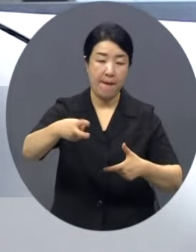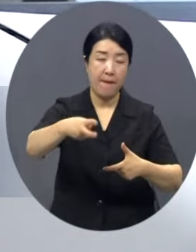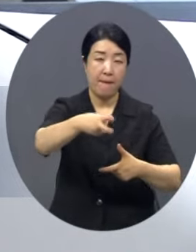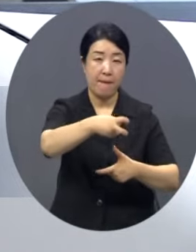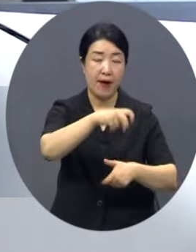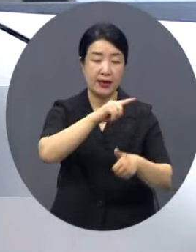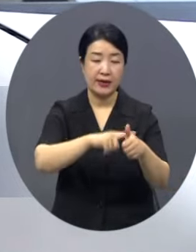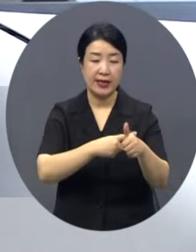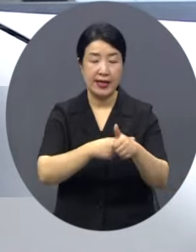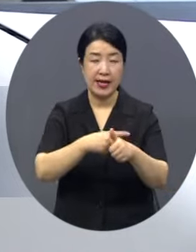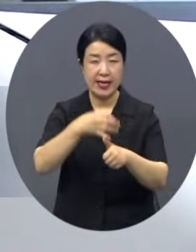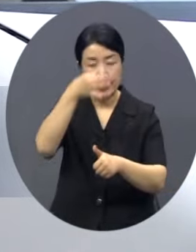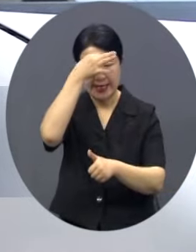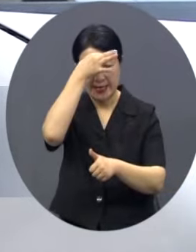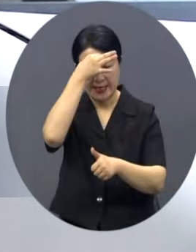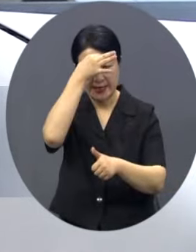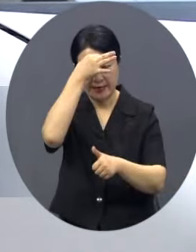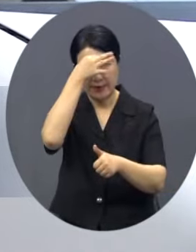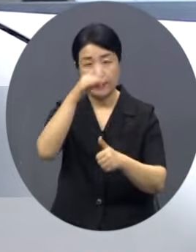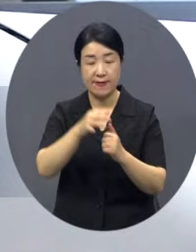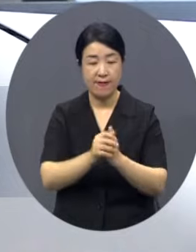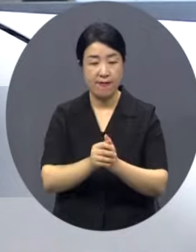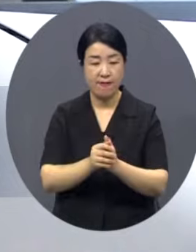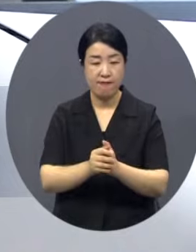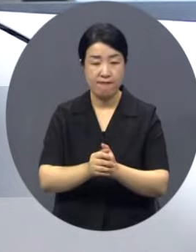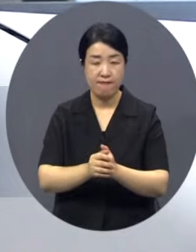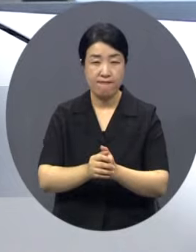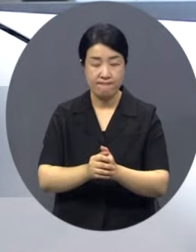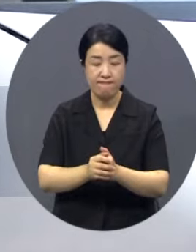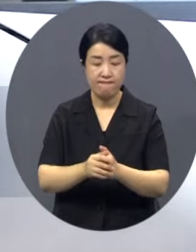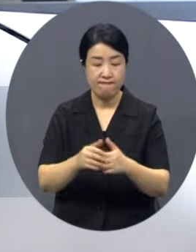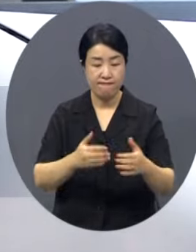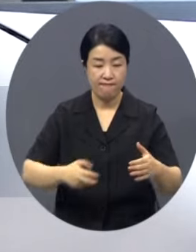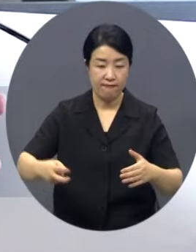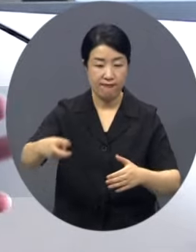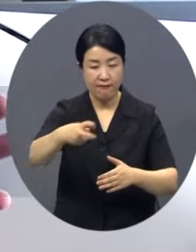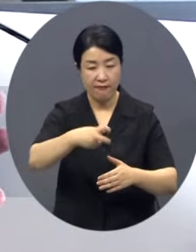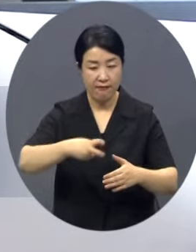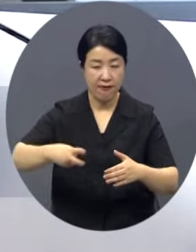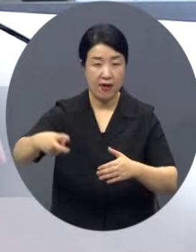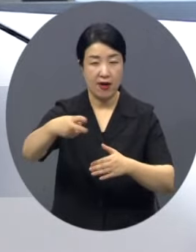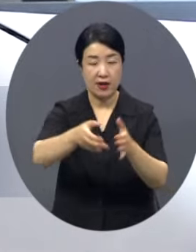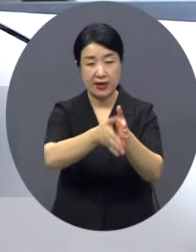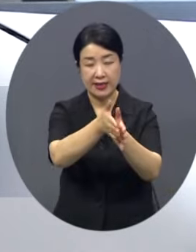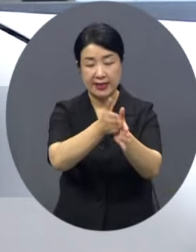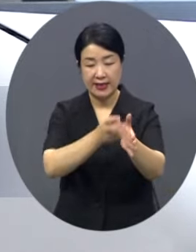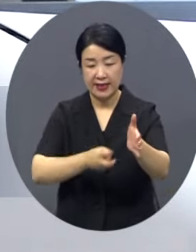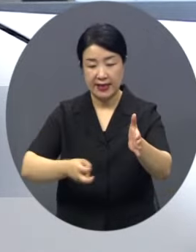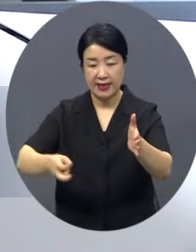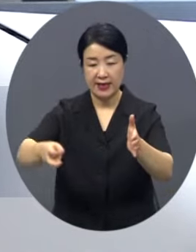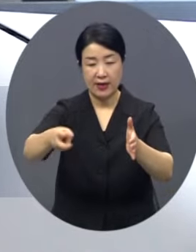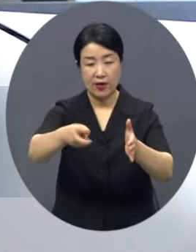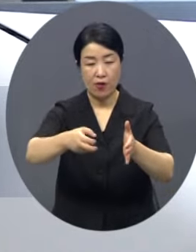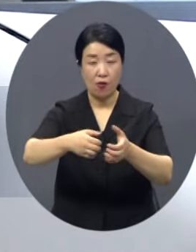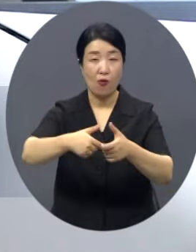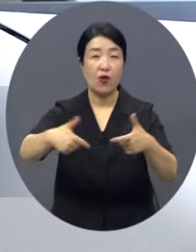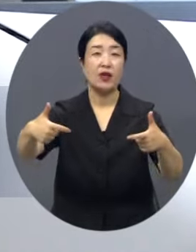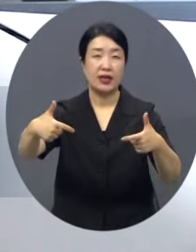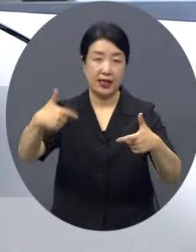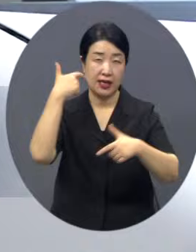자율주행 기술을 하나의 소프트웨어로 어쨌든 평화로 고속화 구간부터 도심의 다양한 어떤 구간까지 다 확대할 수